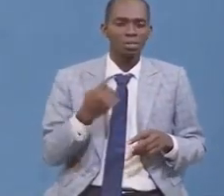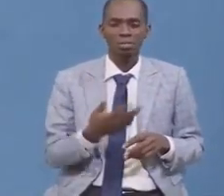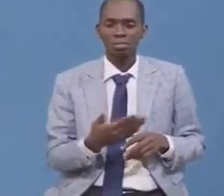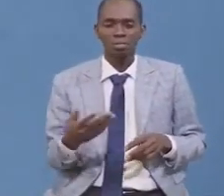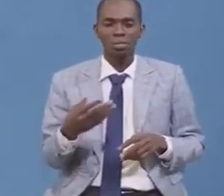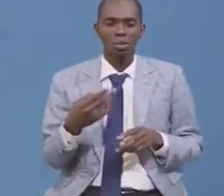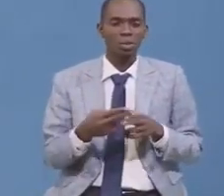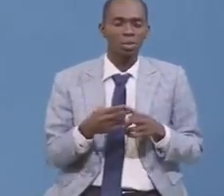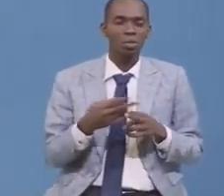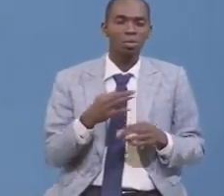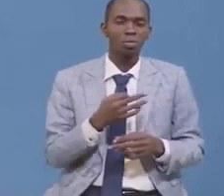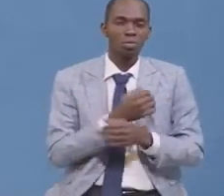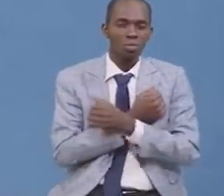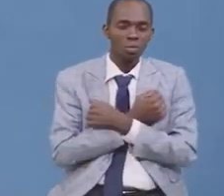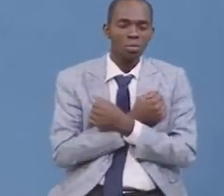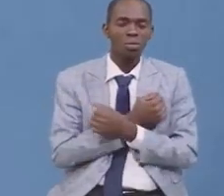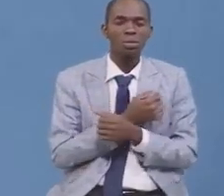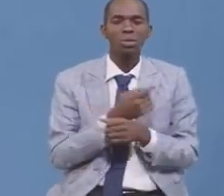శక్తి అనే తత్వం ఉంది.